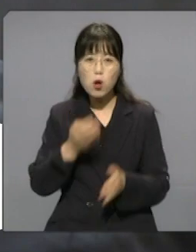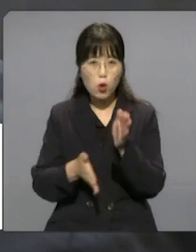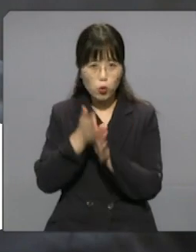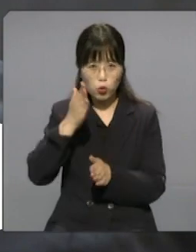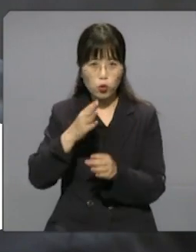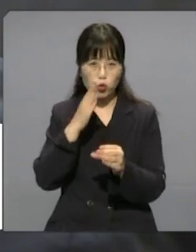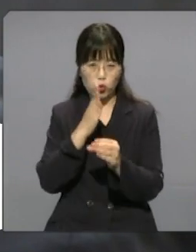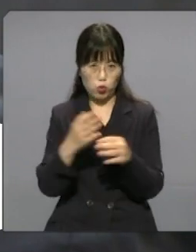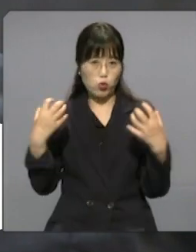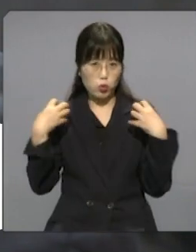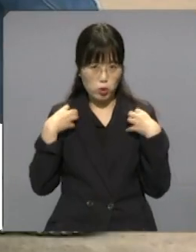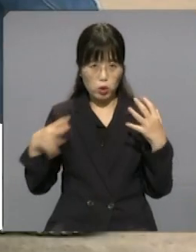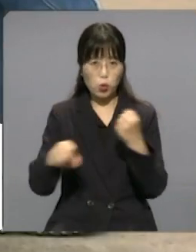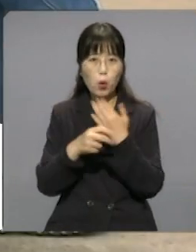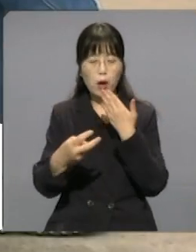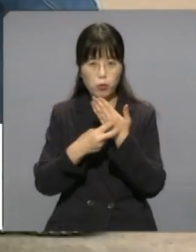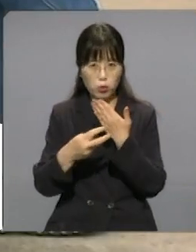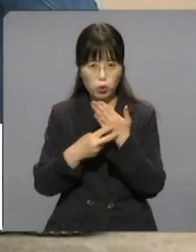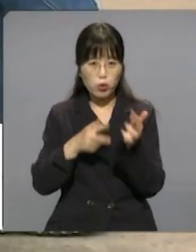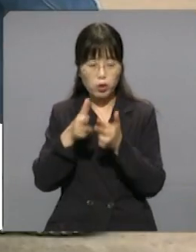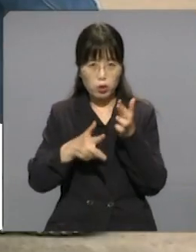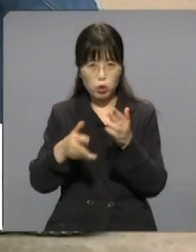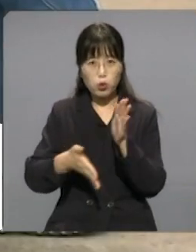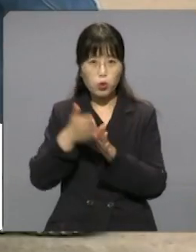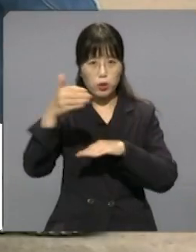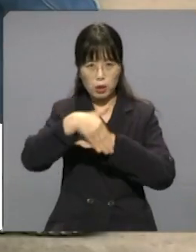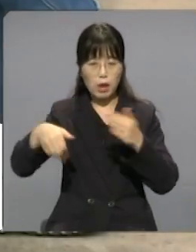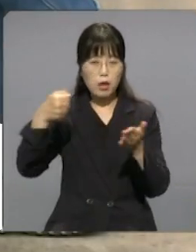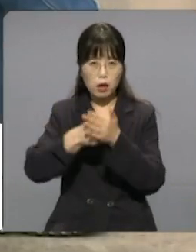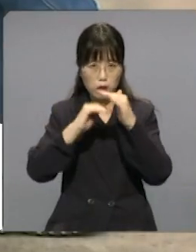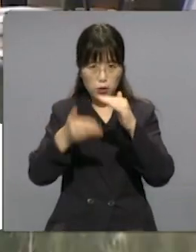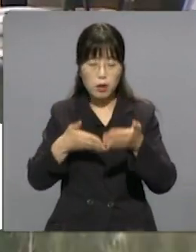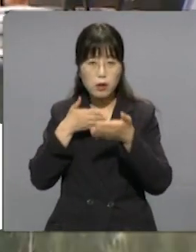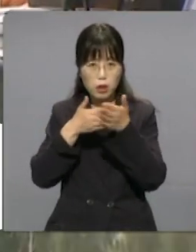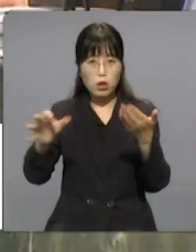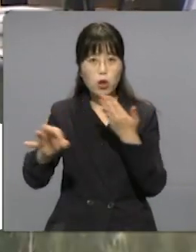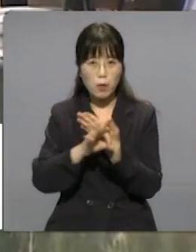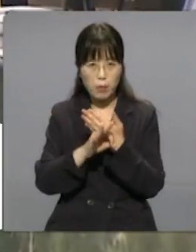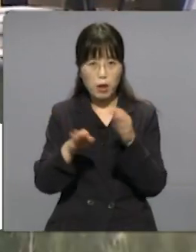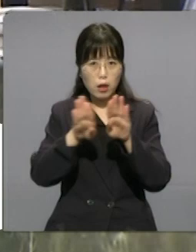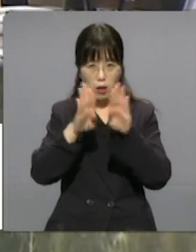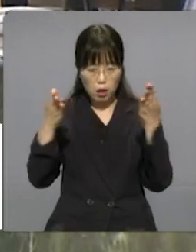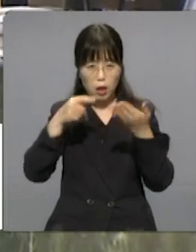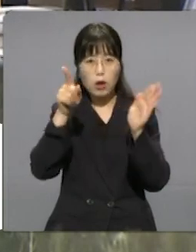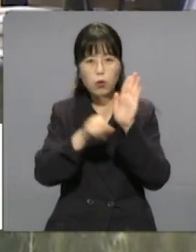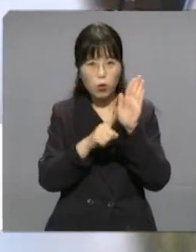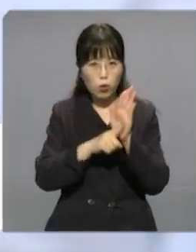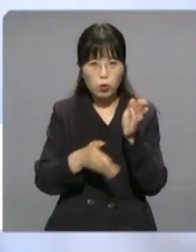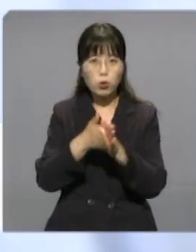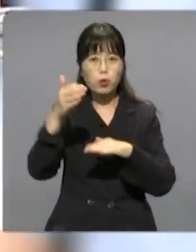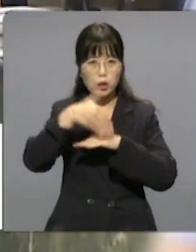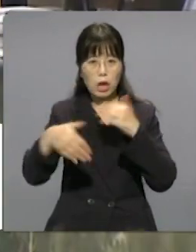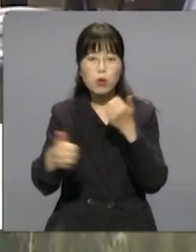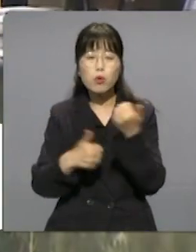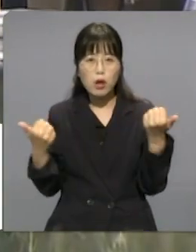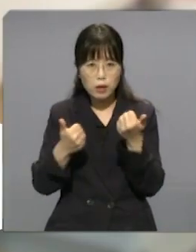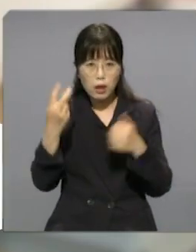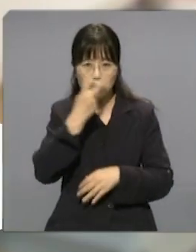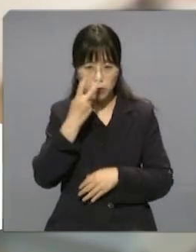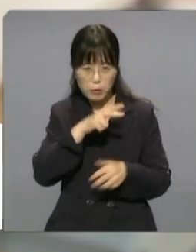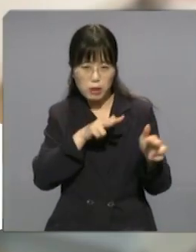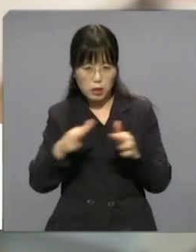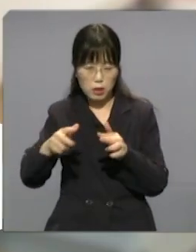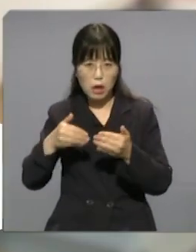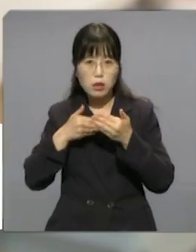서울시는 중구청이 종합의료시설로 도시계획 시설 결정안을 제출하면 열람 공고와 도시계획위원회, 심의 등